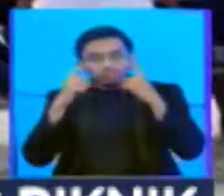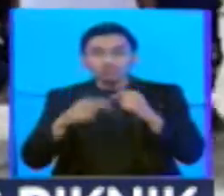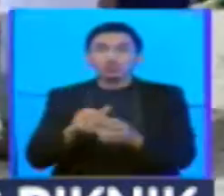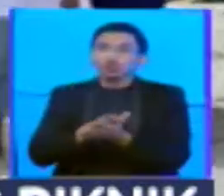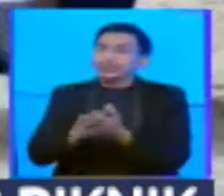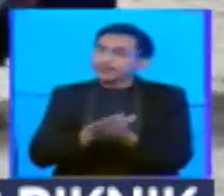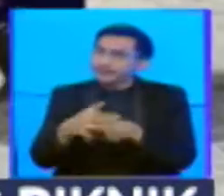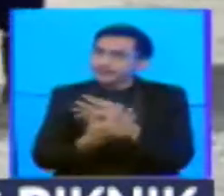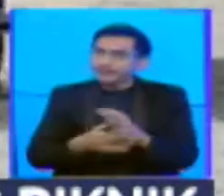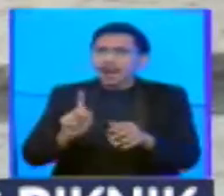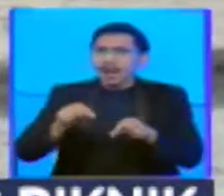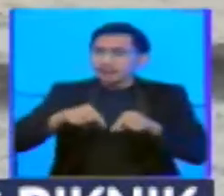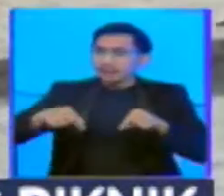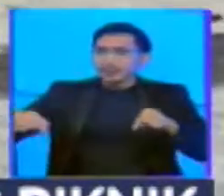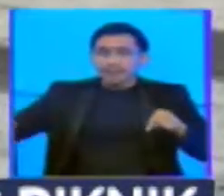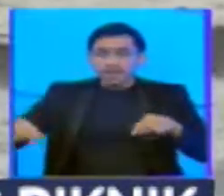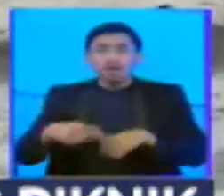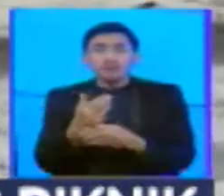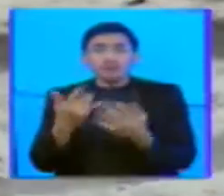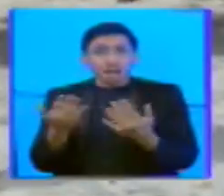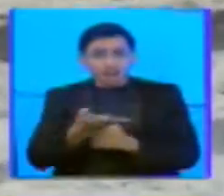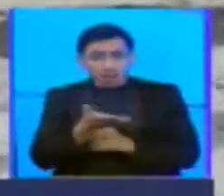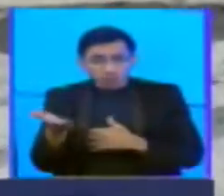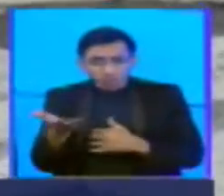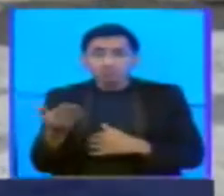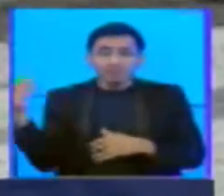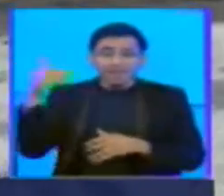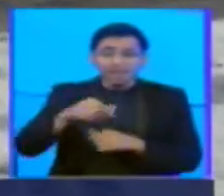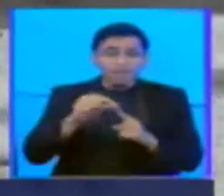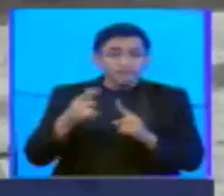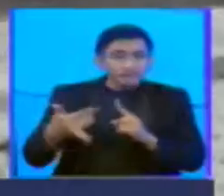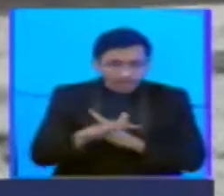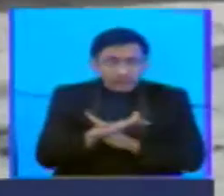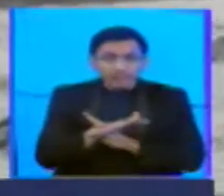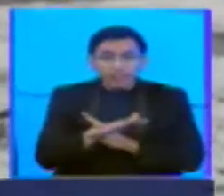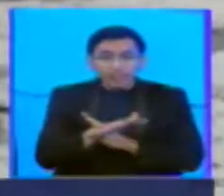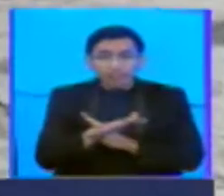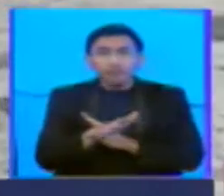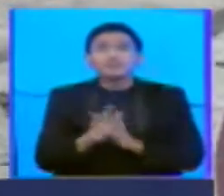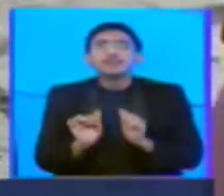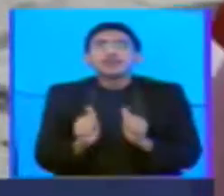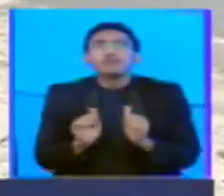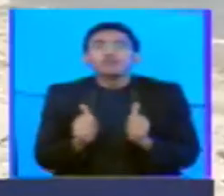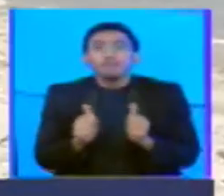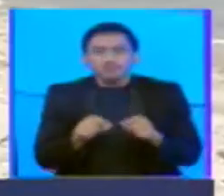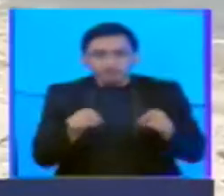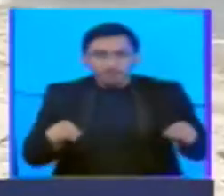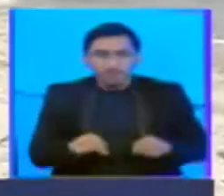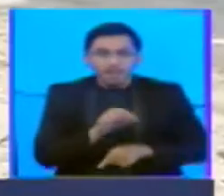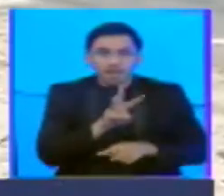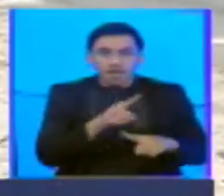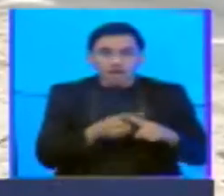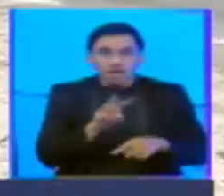dan juga bagi masyarakat yang ingin berpiknik di area tepi pantai tentunya sudah disediakan kotak-kotak sebesar tiga kali tiga meter agar